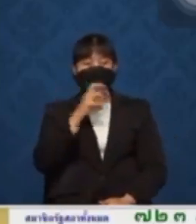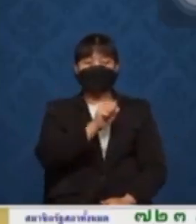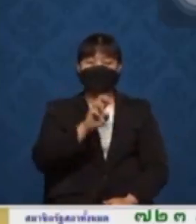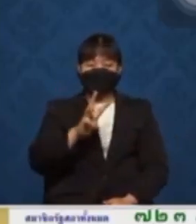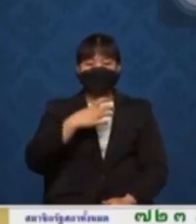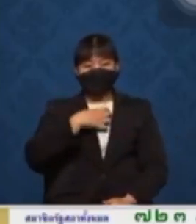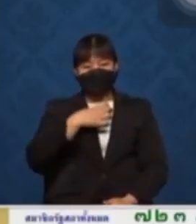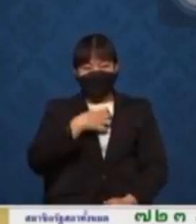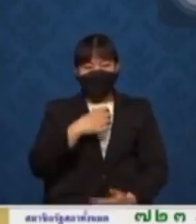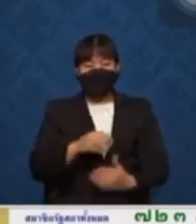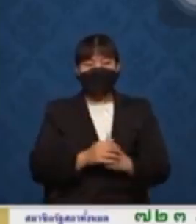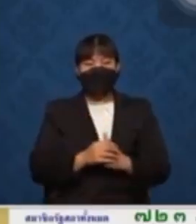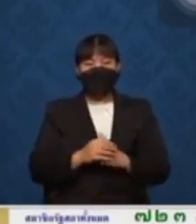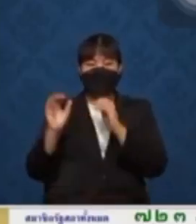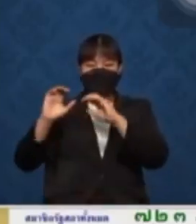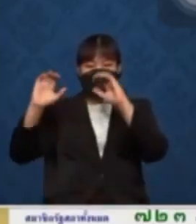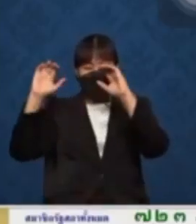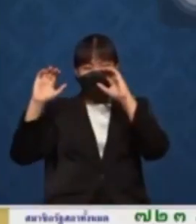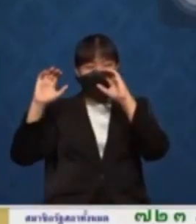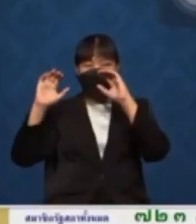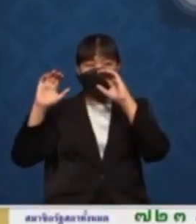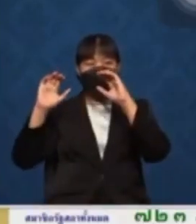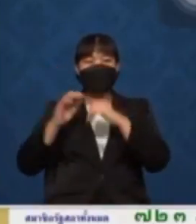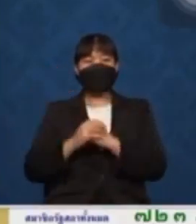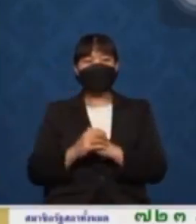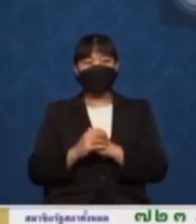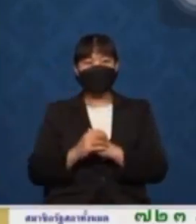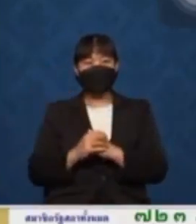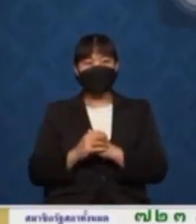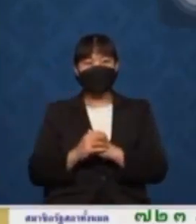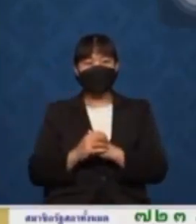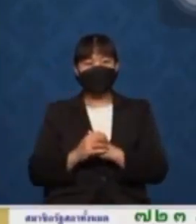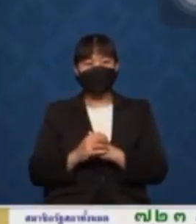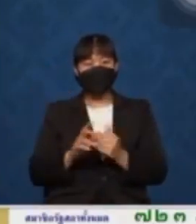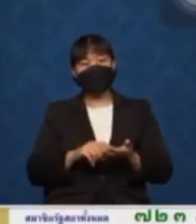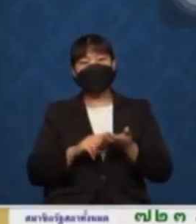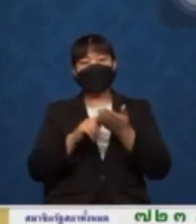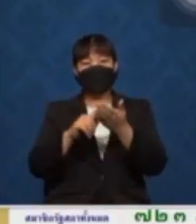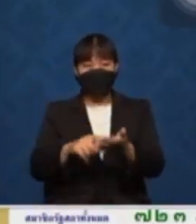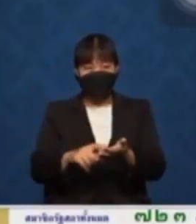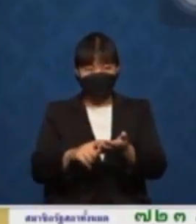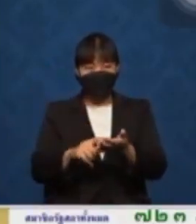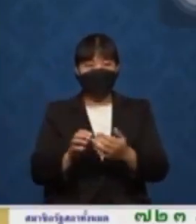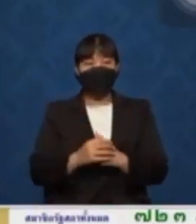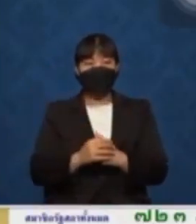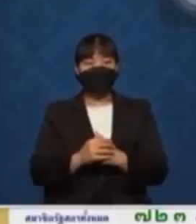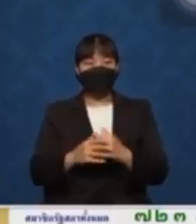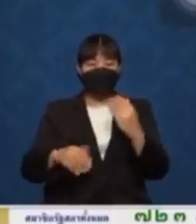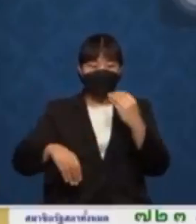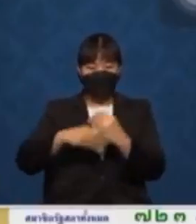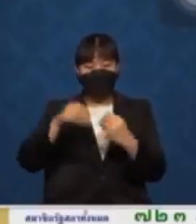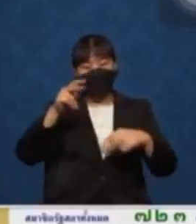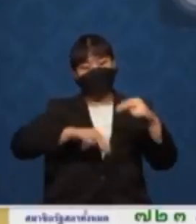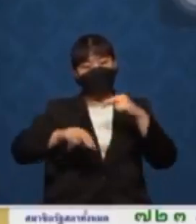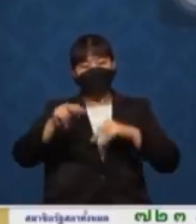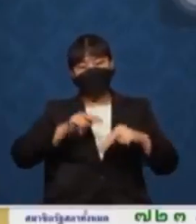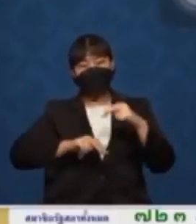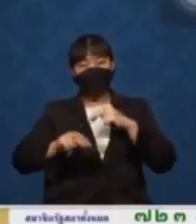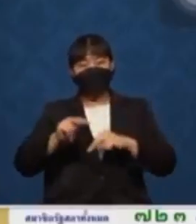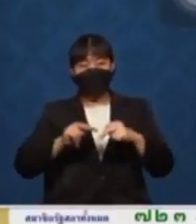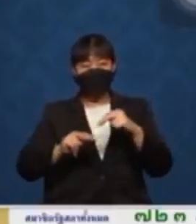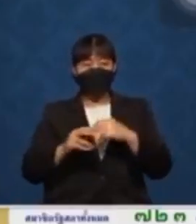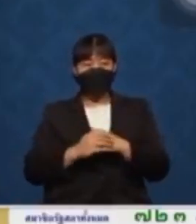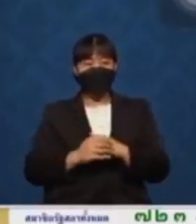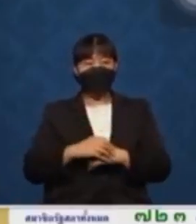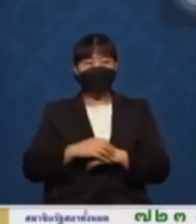พื่อมาถ่วงดุลอำนาจของฝ่ายรัฐบาลทางกลุ่ม Resolution เราเองนะครับก็มีการเสนอนะครับให้เพิ่มกลไกการตรวจสอบถ่วงดุลอำนาจโดยการไปเพิ่มอ